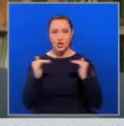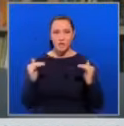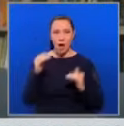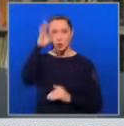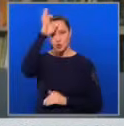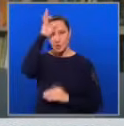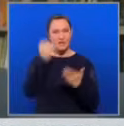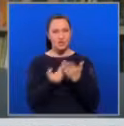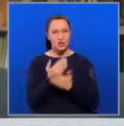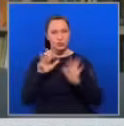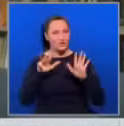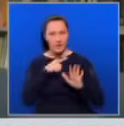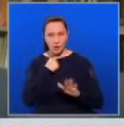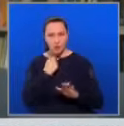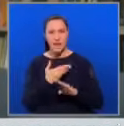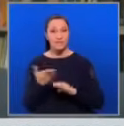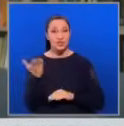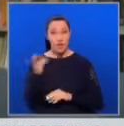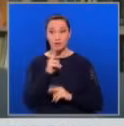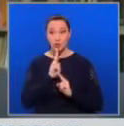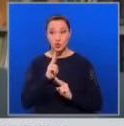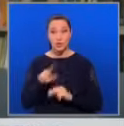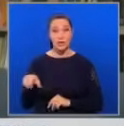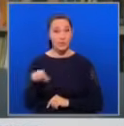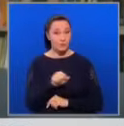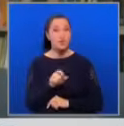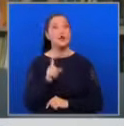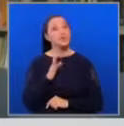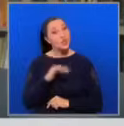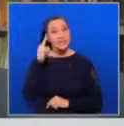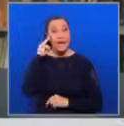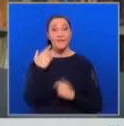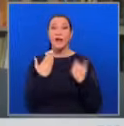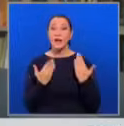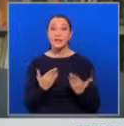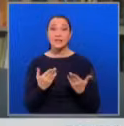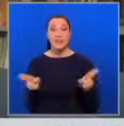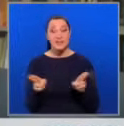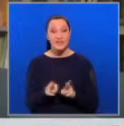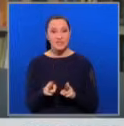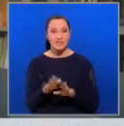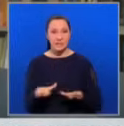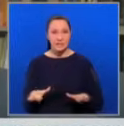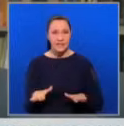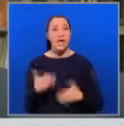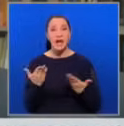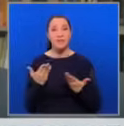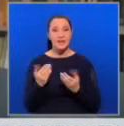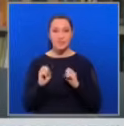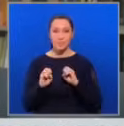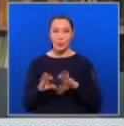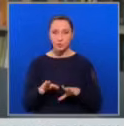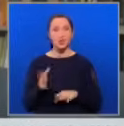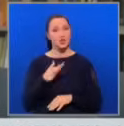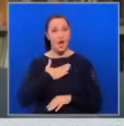учениците в началото на девети клас и най-вече техните учители и ръководства ще знаят къде са дефицитите на децата къде са пропуските